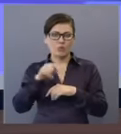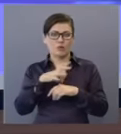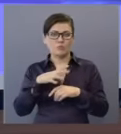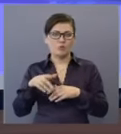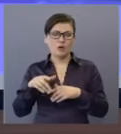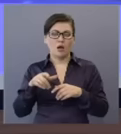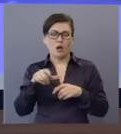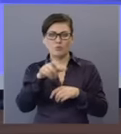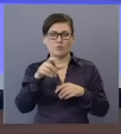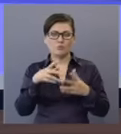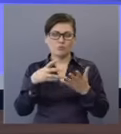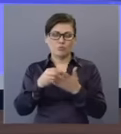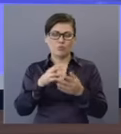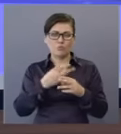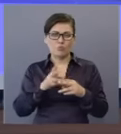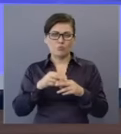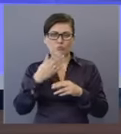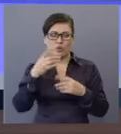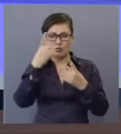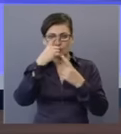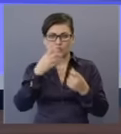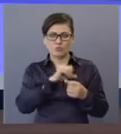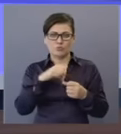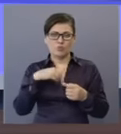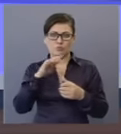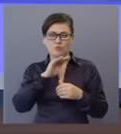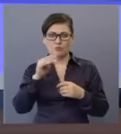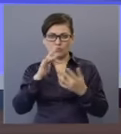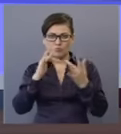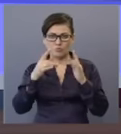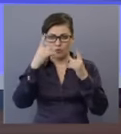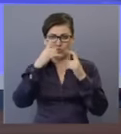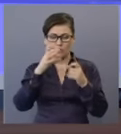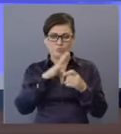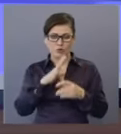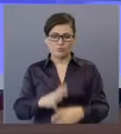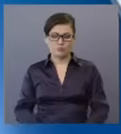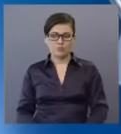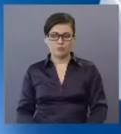жолаушыларға өтемақы төлейтін болды. Олар бұл ақпаратты өздерінің ресми сайттарына жариялаған.